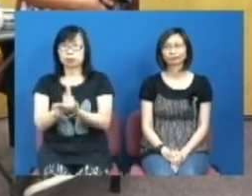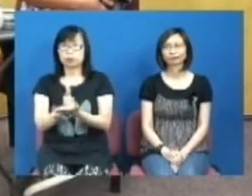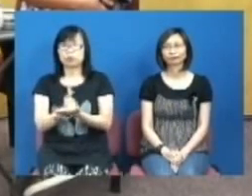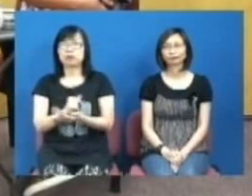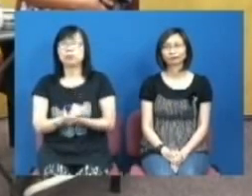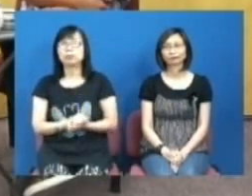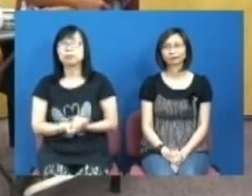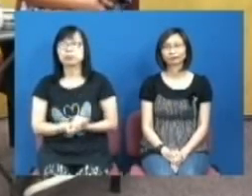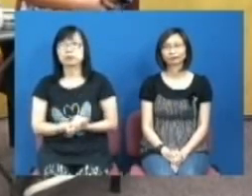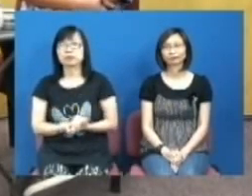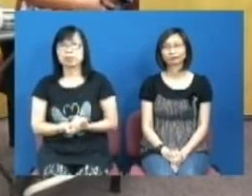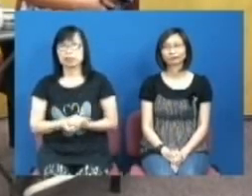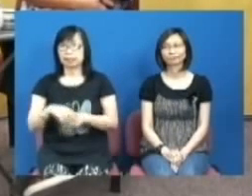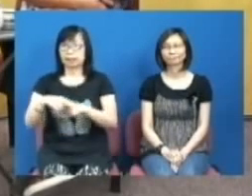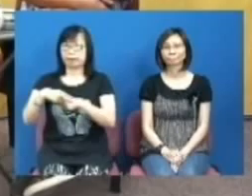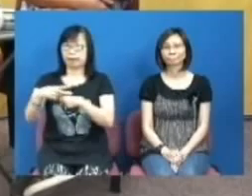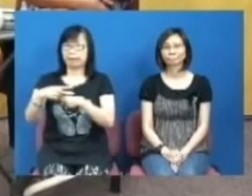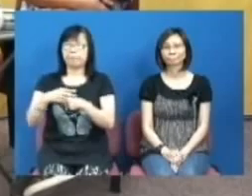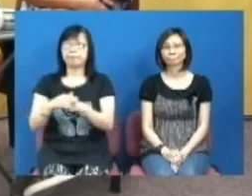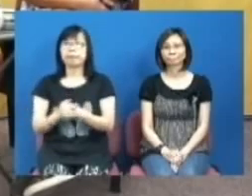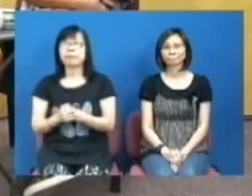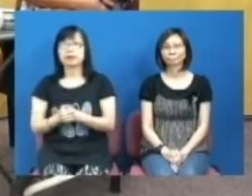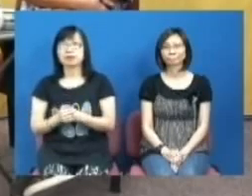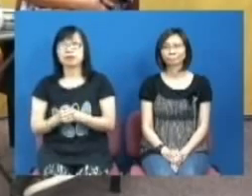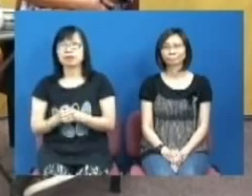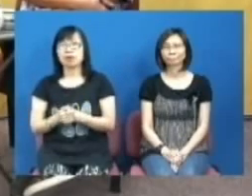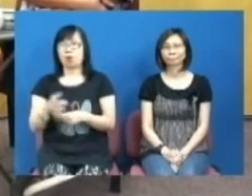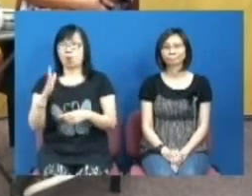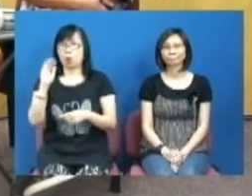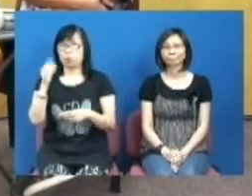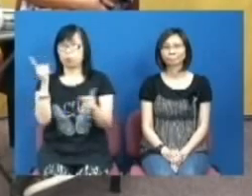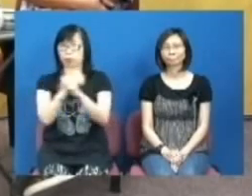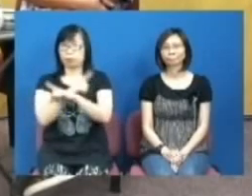capable， 第二咧就係、是、能夠代表到